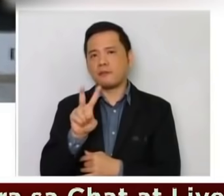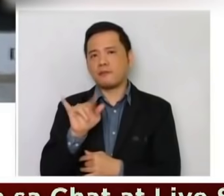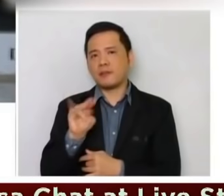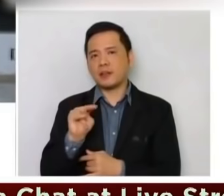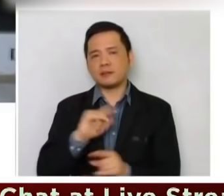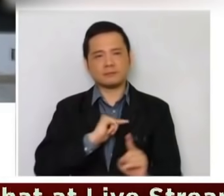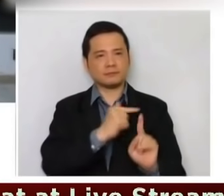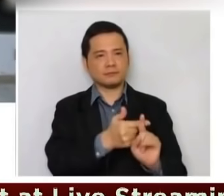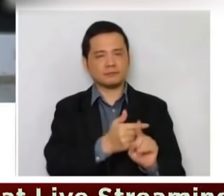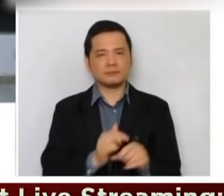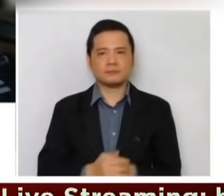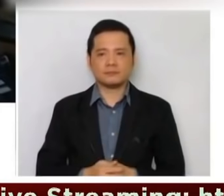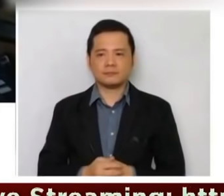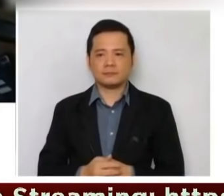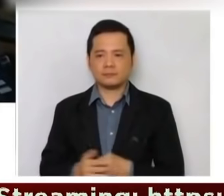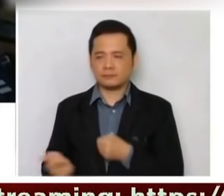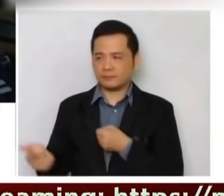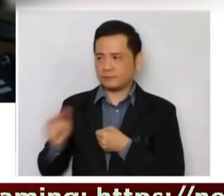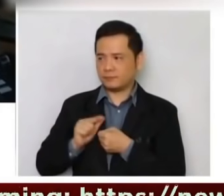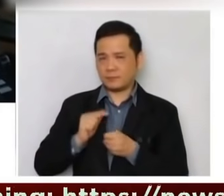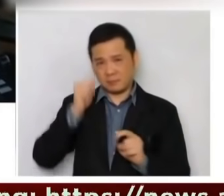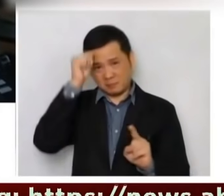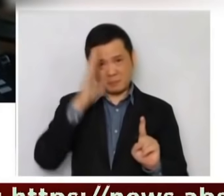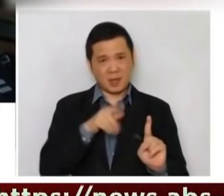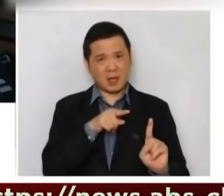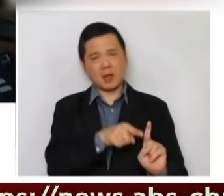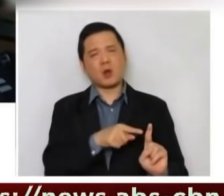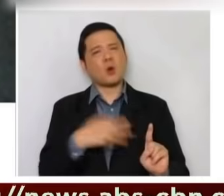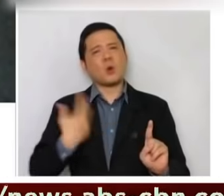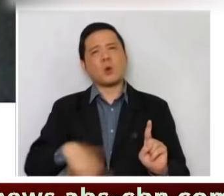Walong buwang walang trabaho si Claro kaya nagpatong-patong ang